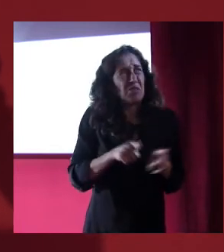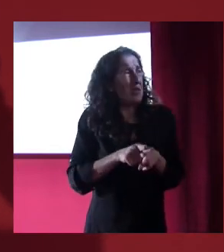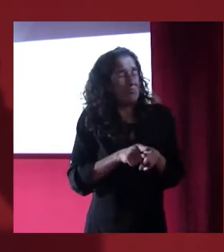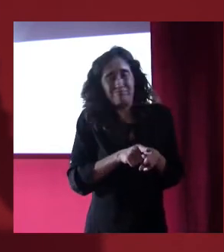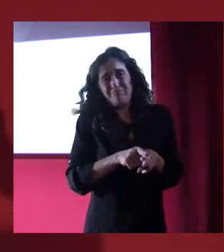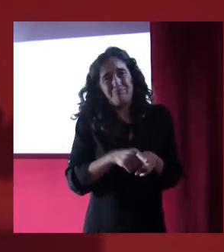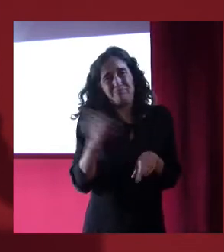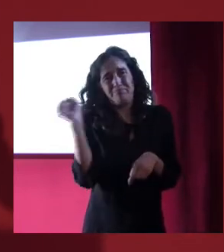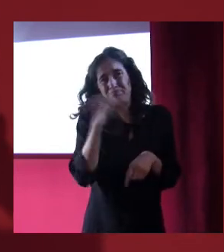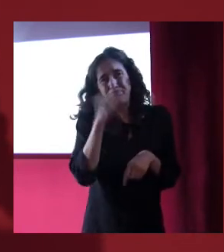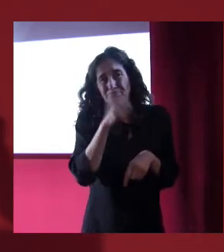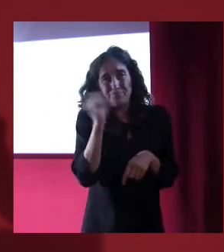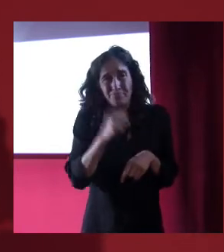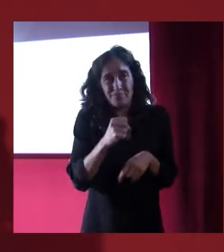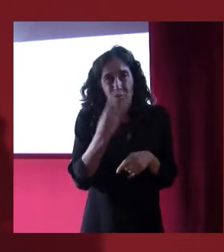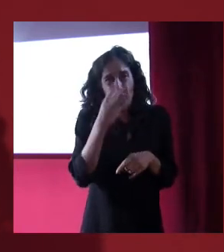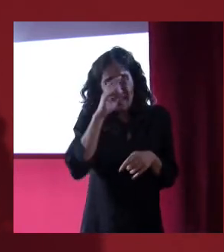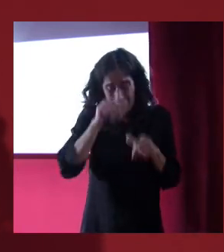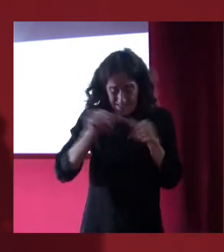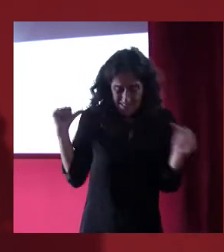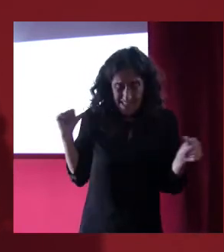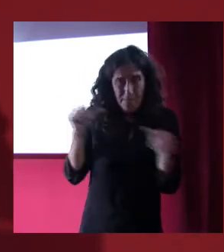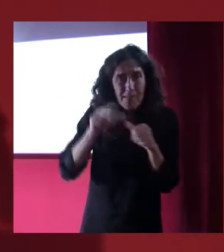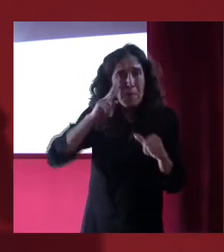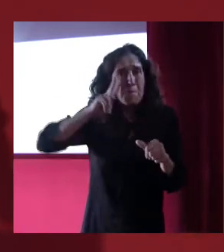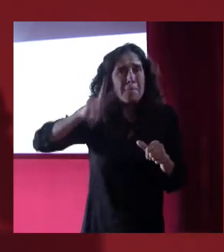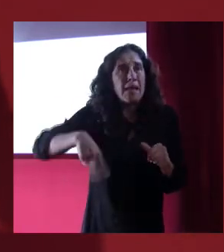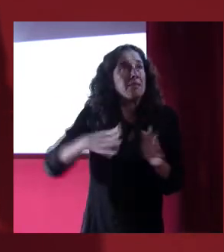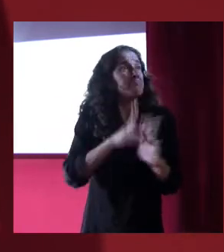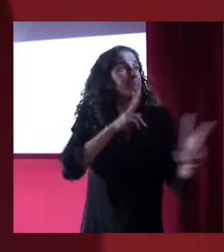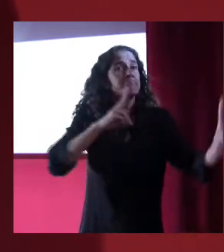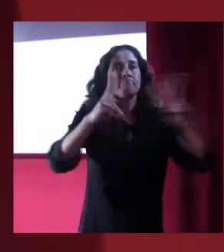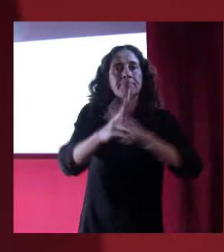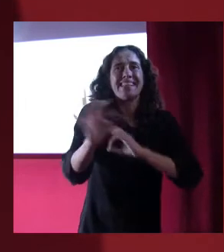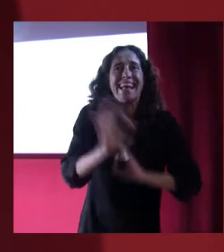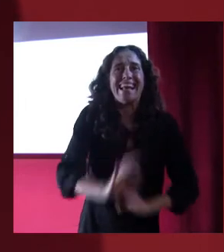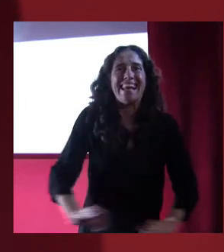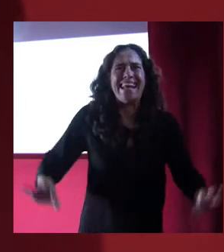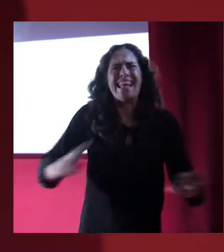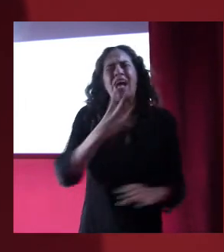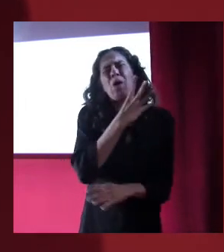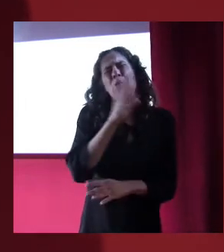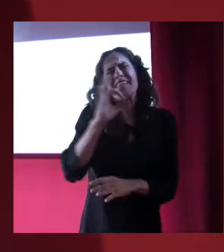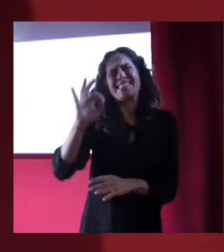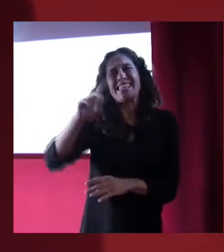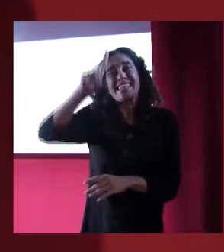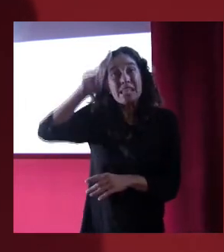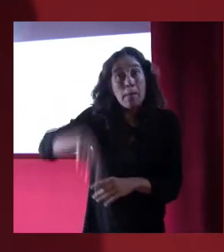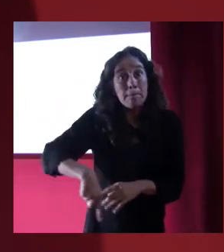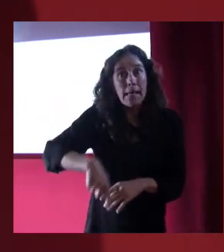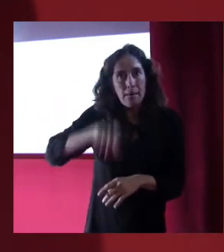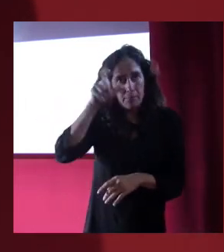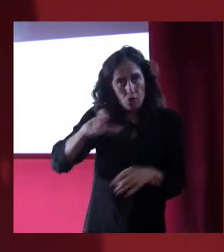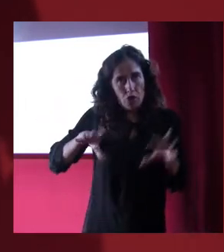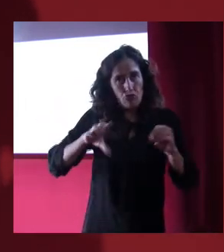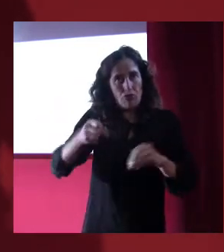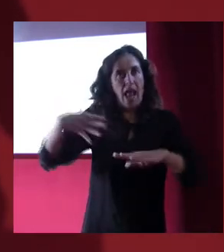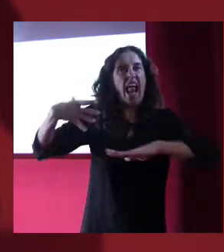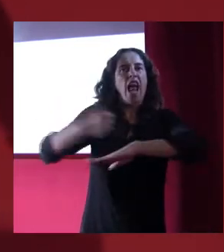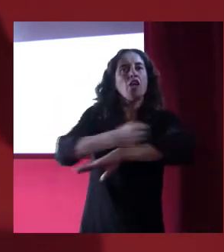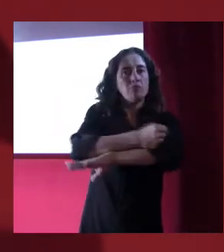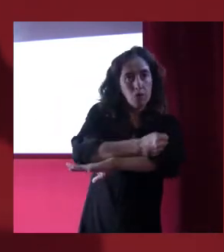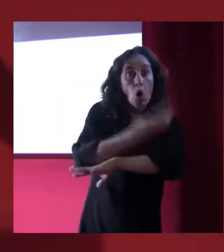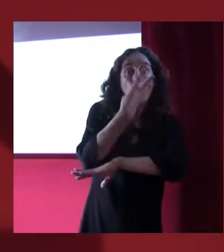es trasllada a que no donen resposta. Cada dia 400.000 persones fa servir Rodalies.